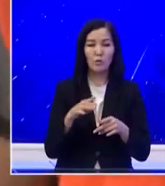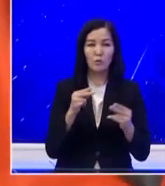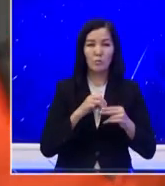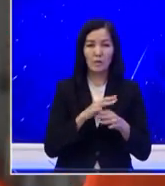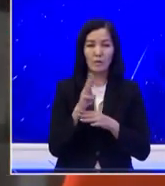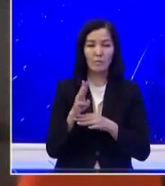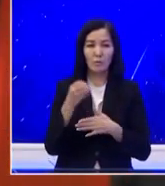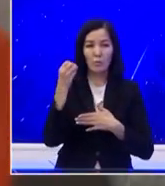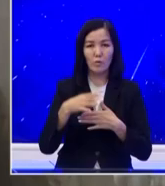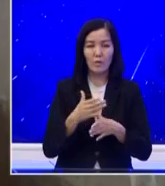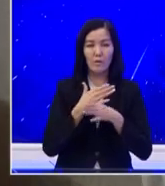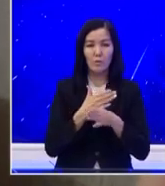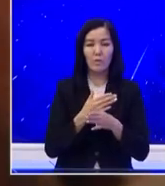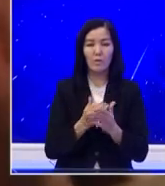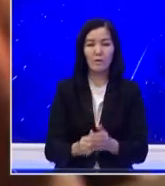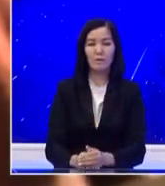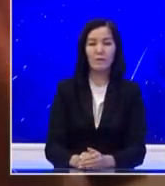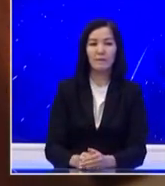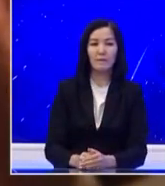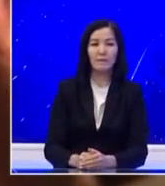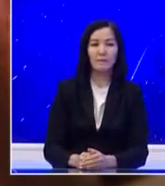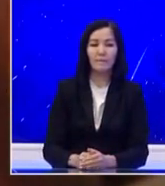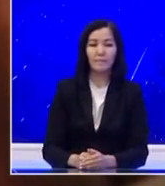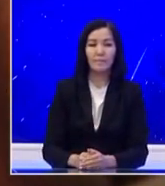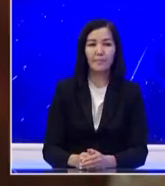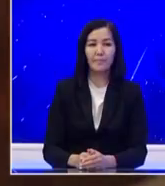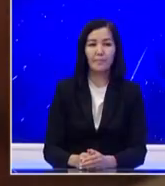қамту орталығы арқылы бағытталады.